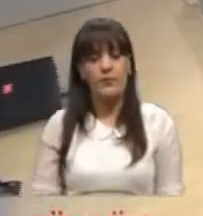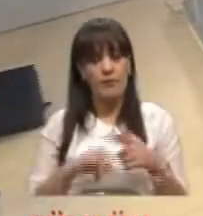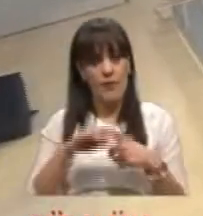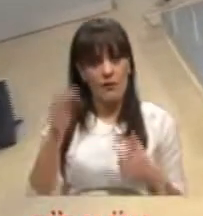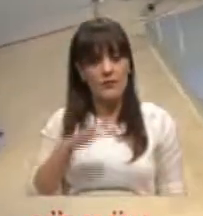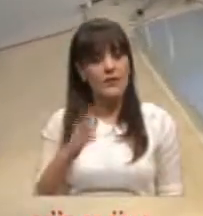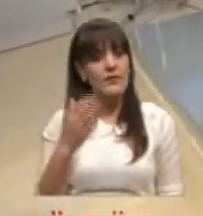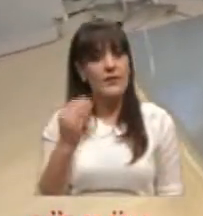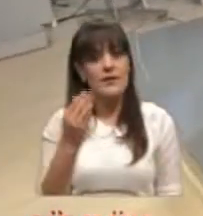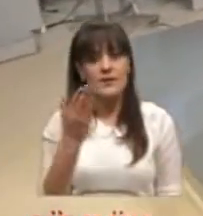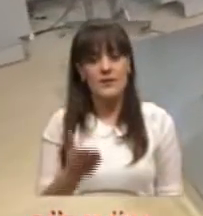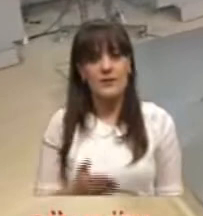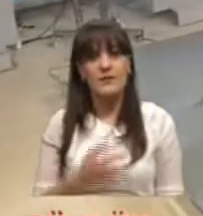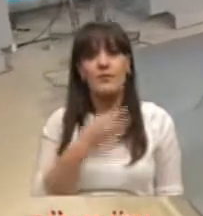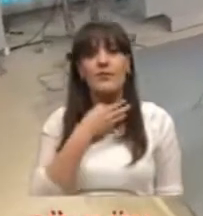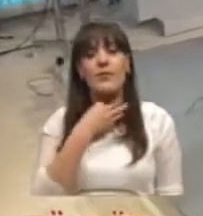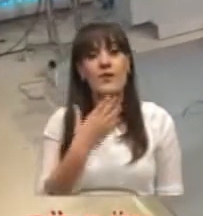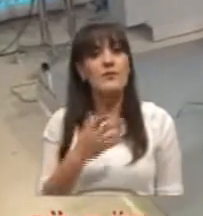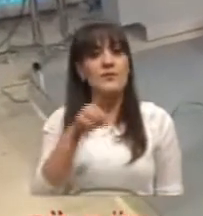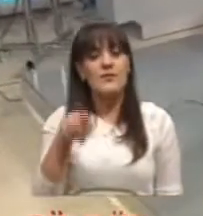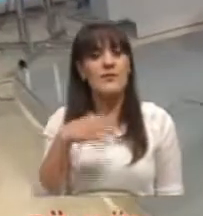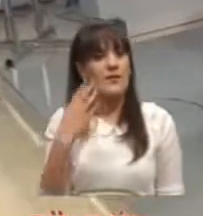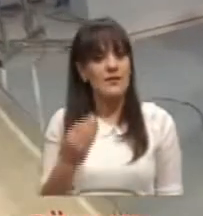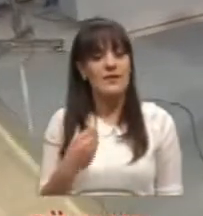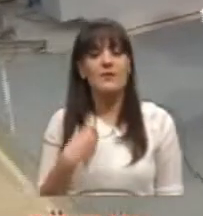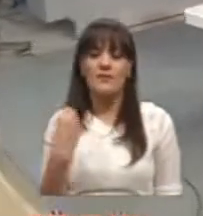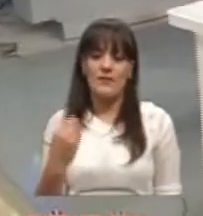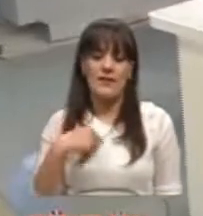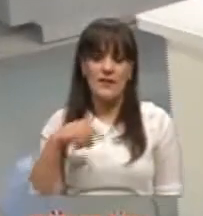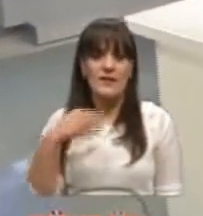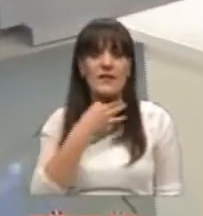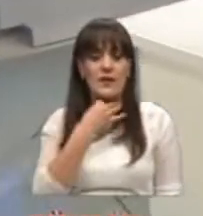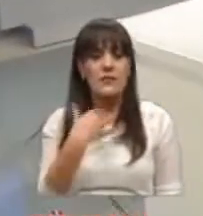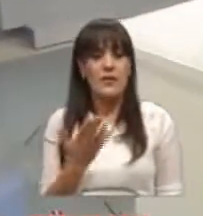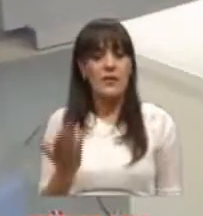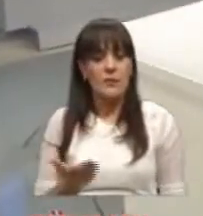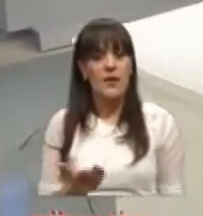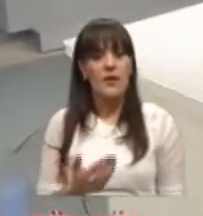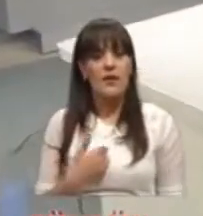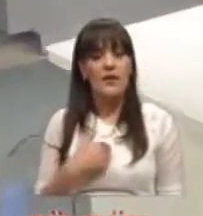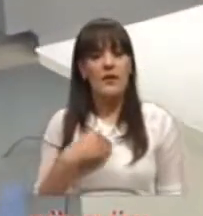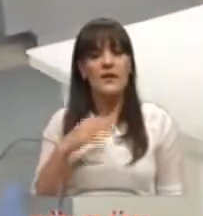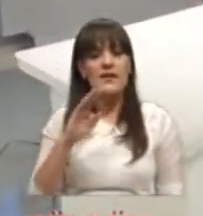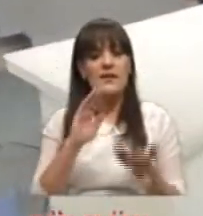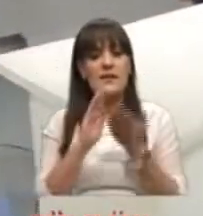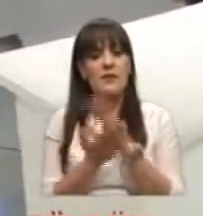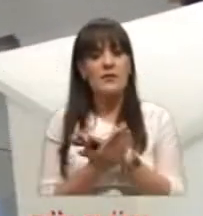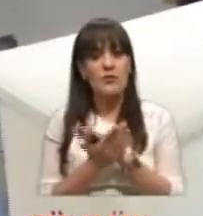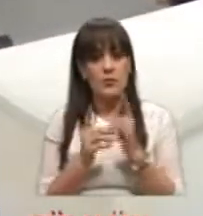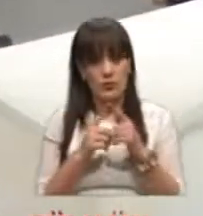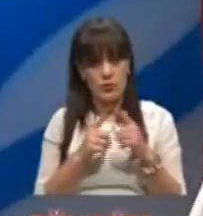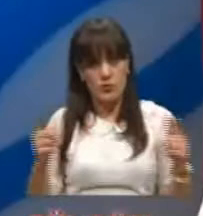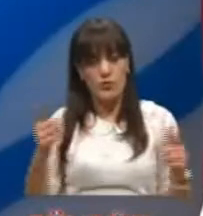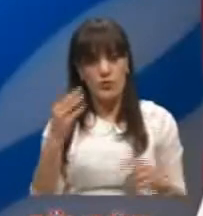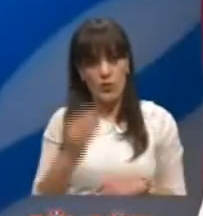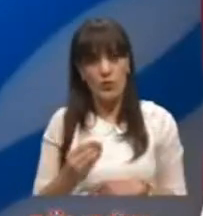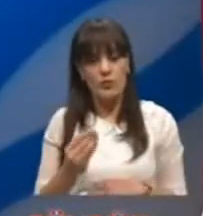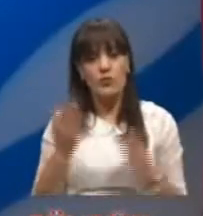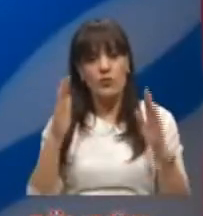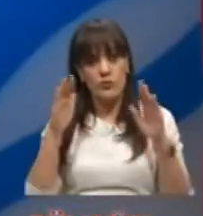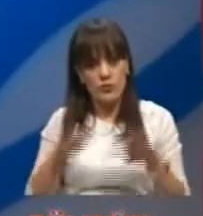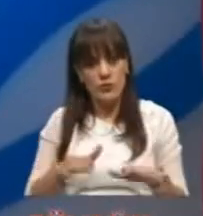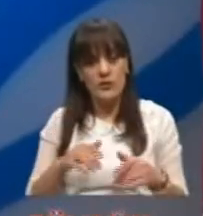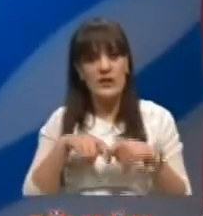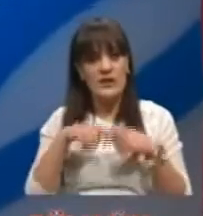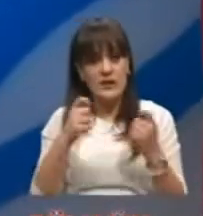Efendim hoş geldiniz, nasılsınız? Teşekkür ederim, sizler nasılsınız? İyiyiz, teşekkür ediyoruz ama sezon uzadıkça